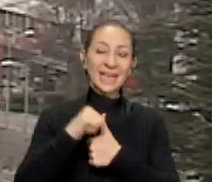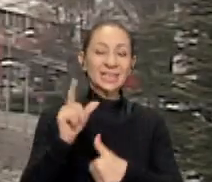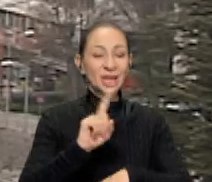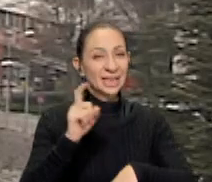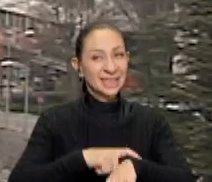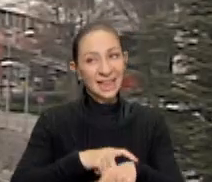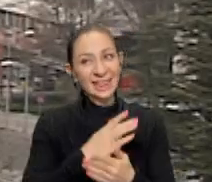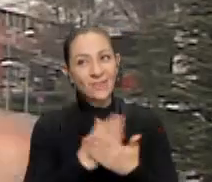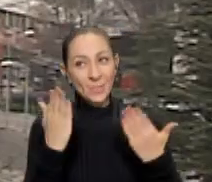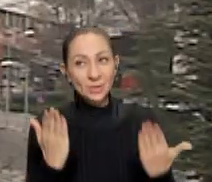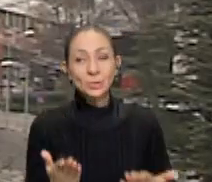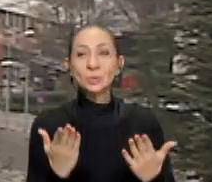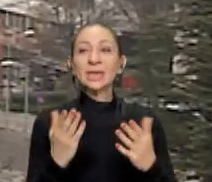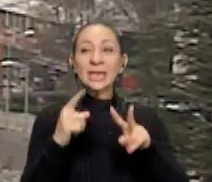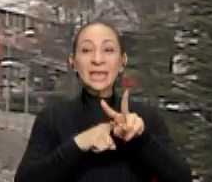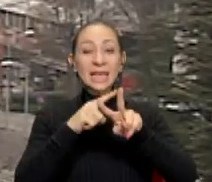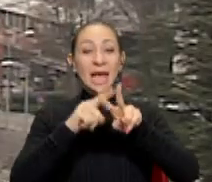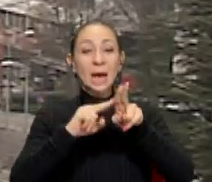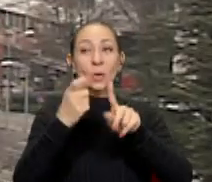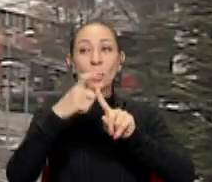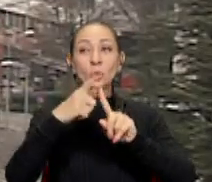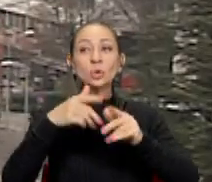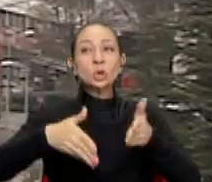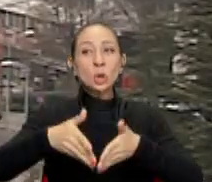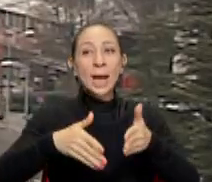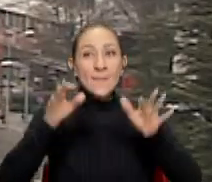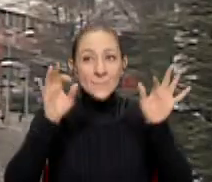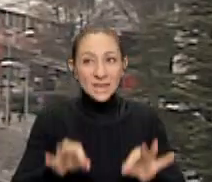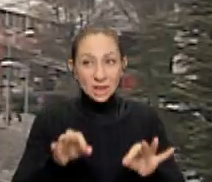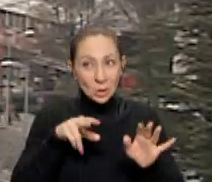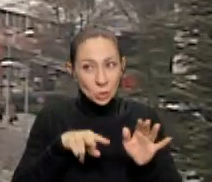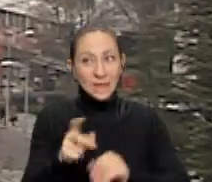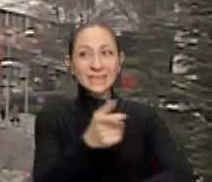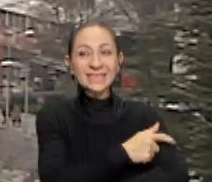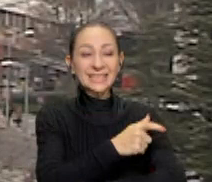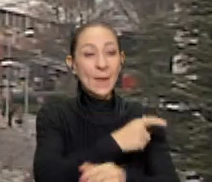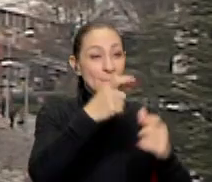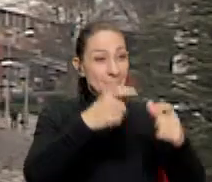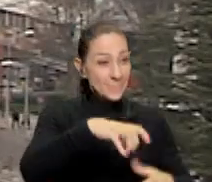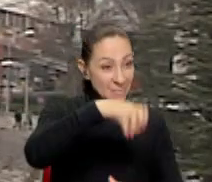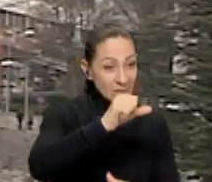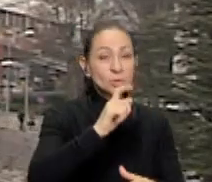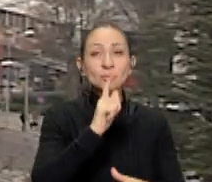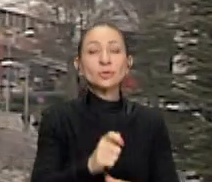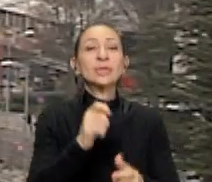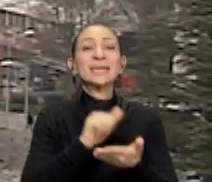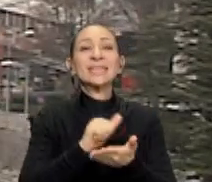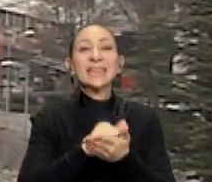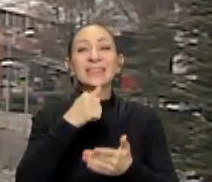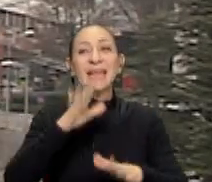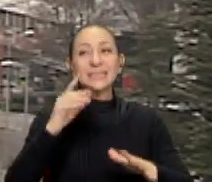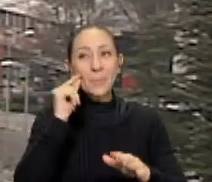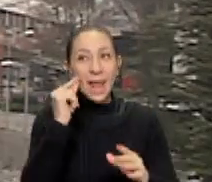daha Çalar Saat'te devam ediyoruz. Yakut Sokak'ta başlayan yolculuğumuz Kızılay Meydanı'nda Sözcü Gazetesi yazarı Deniz